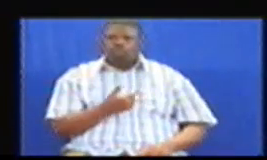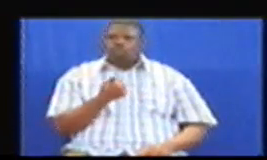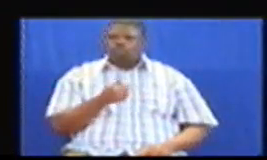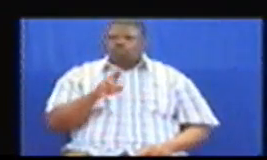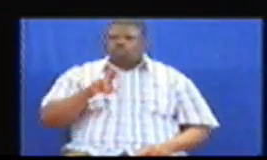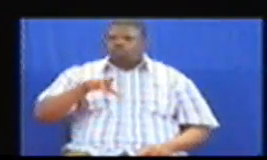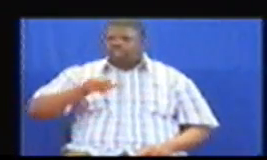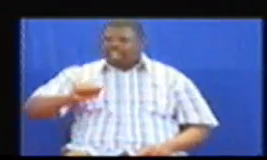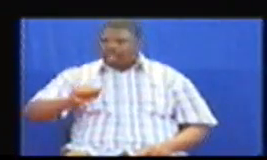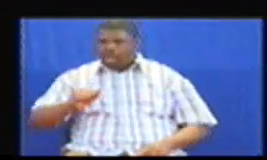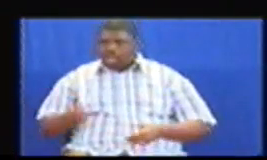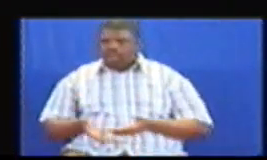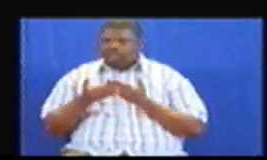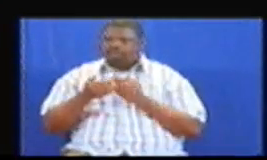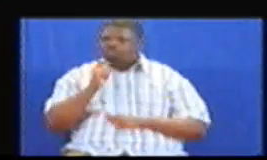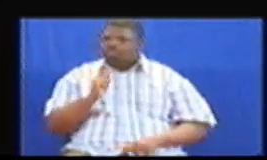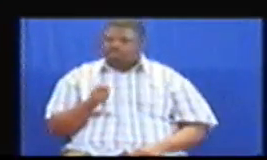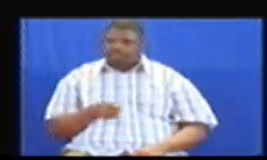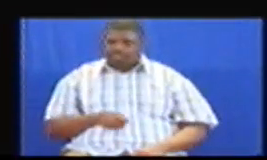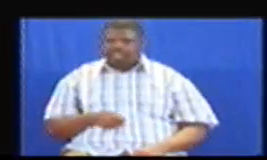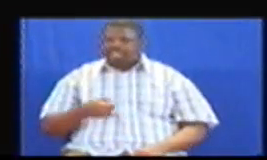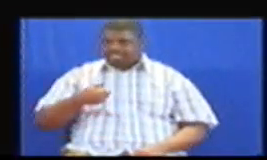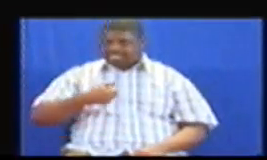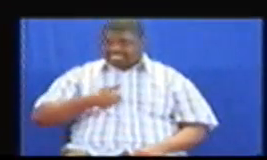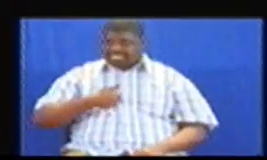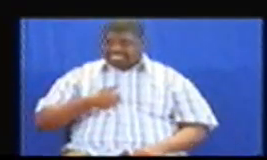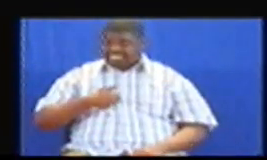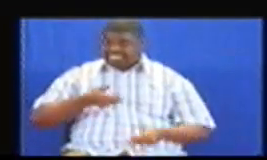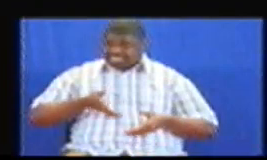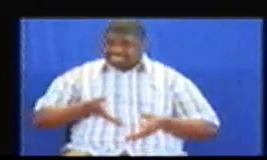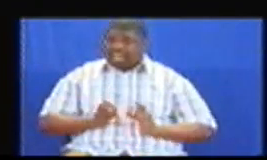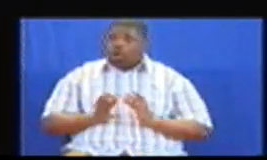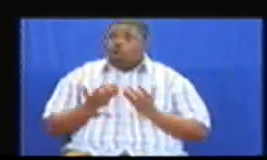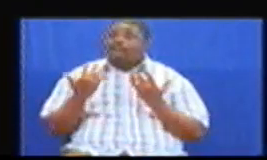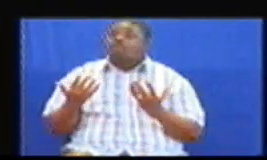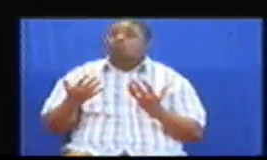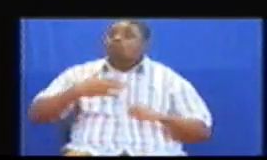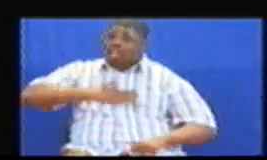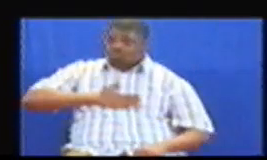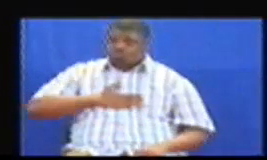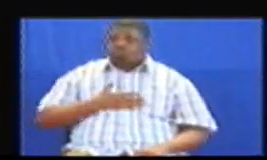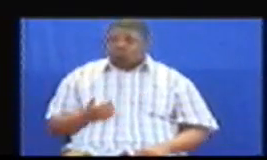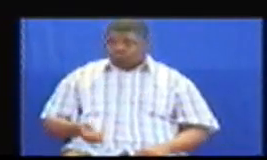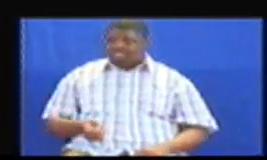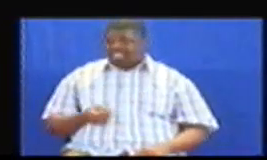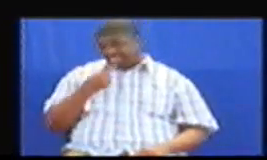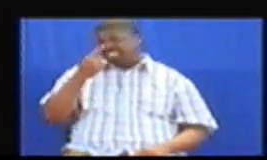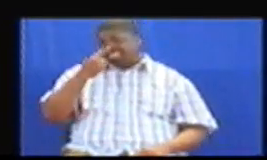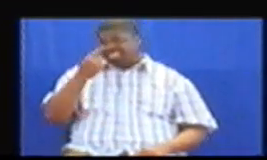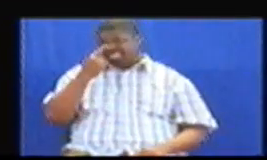Axon Mwansasu. She is a product of my hands and I'm very proud of her. Now she hasn't let me